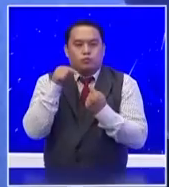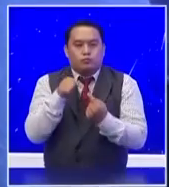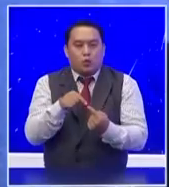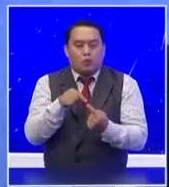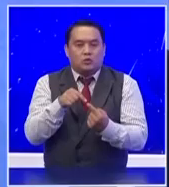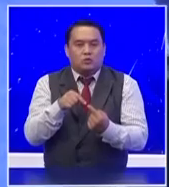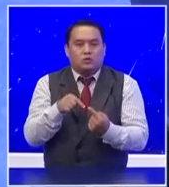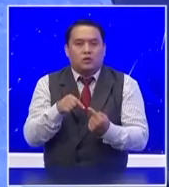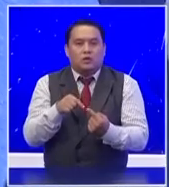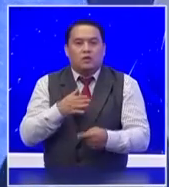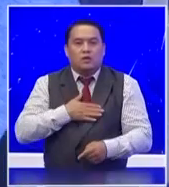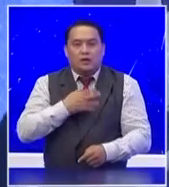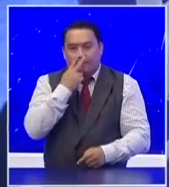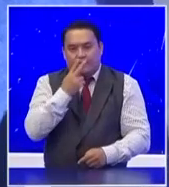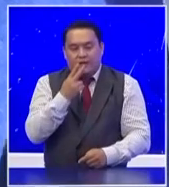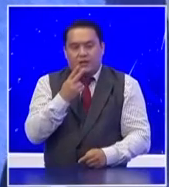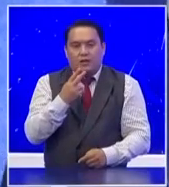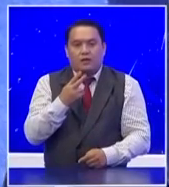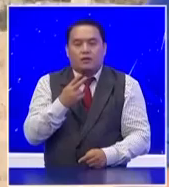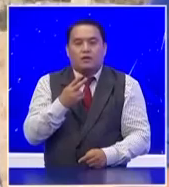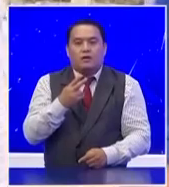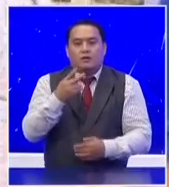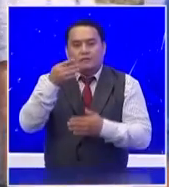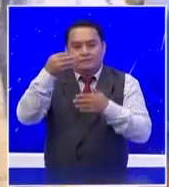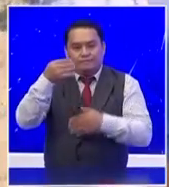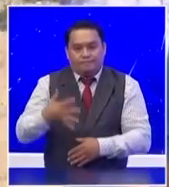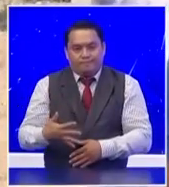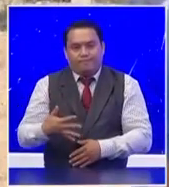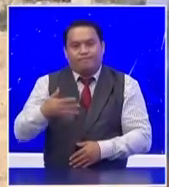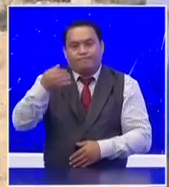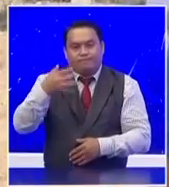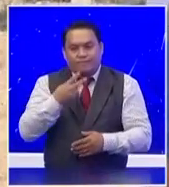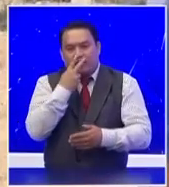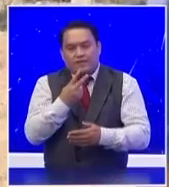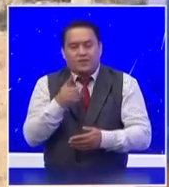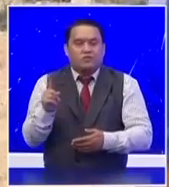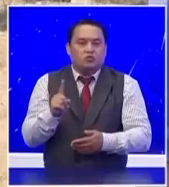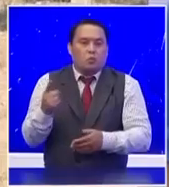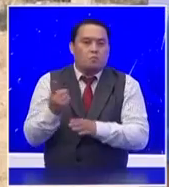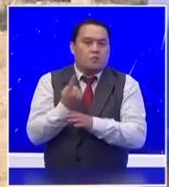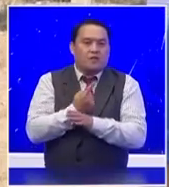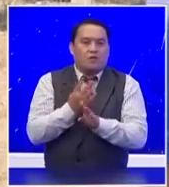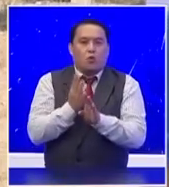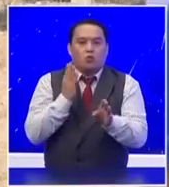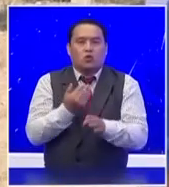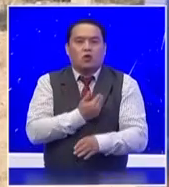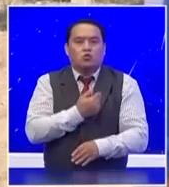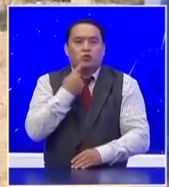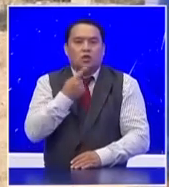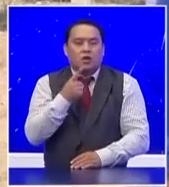соблюдено. Я видео видел, я читал комментарии, но здесь я как бы в первую очередь хочу одно